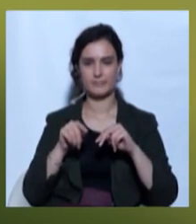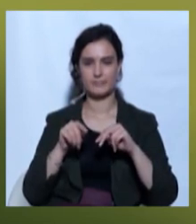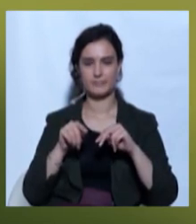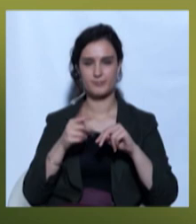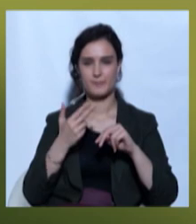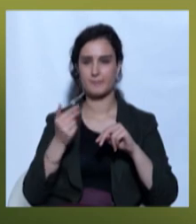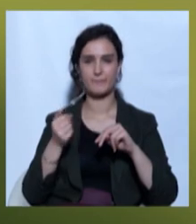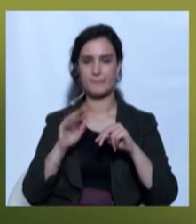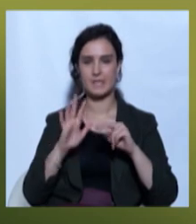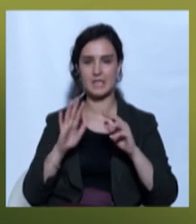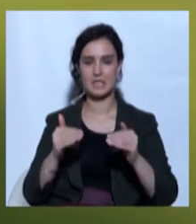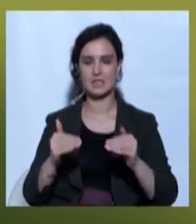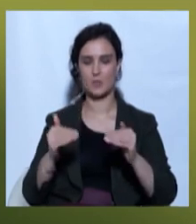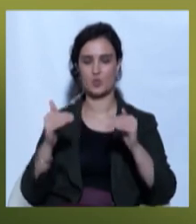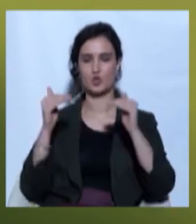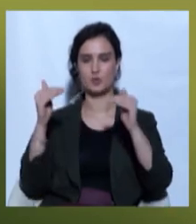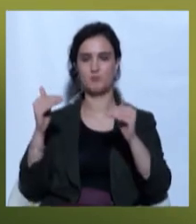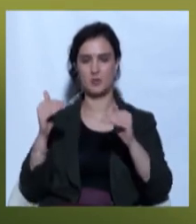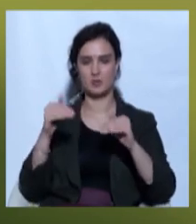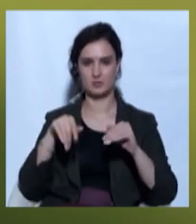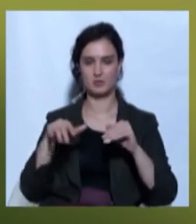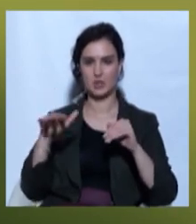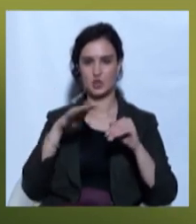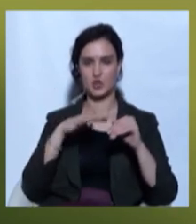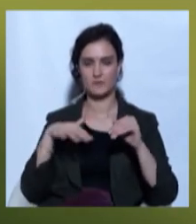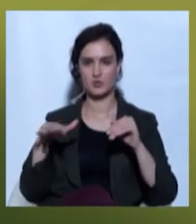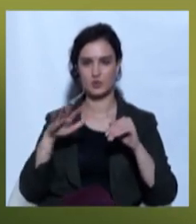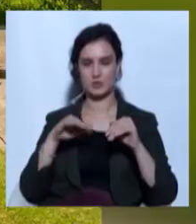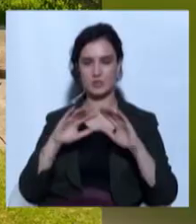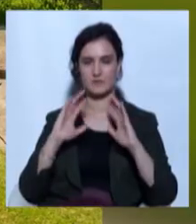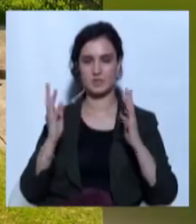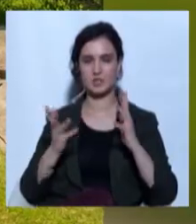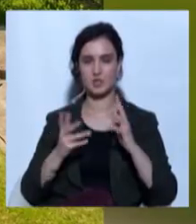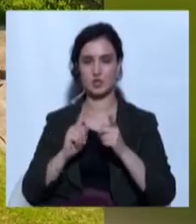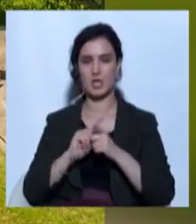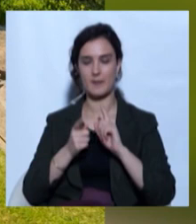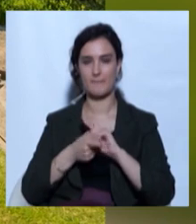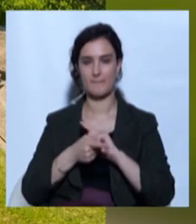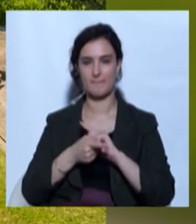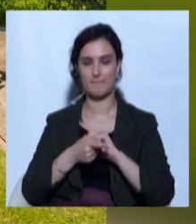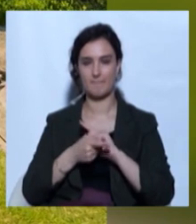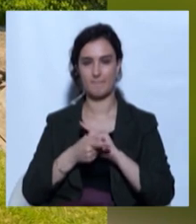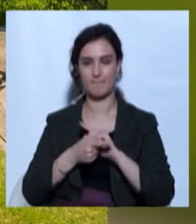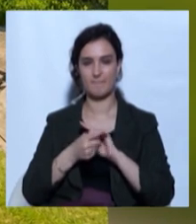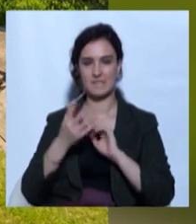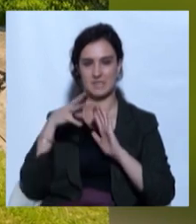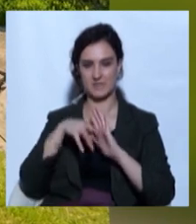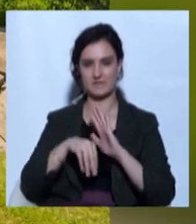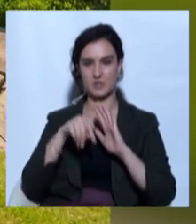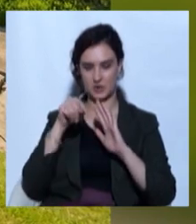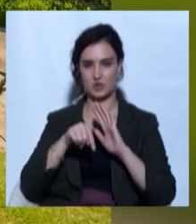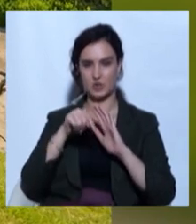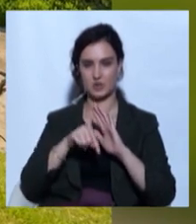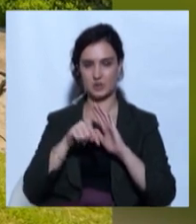კი არ წამოჭიმა ლანდშაფტში, სივრცეში, არამედ სივრცეში